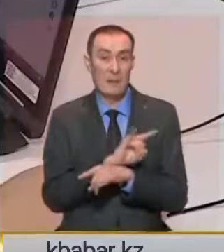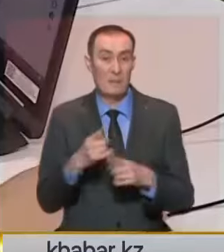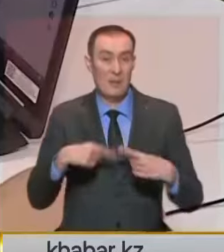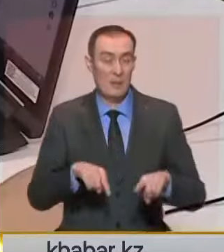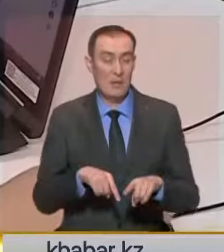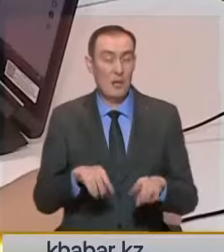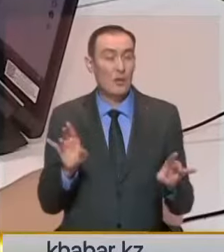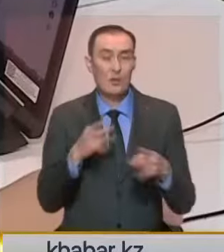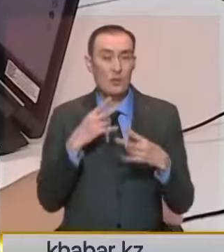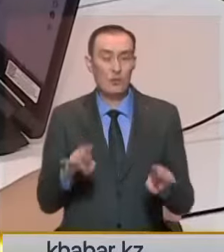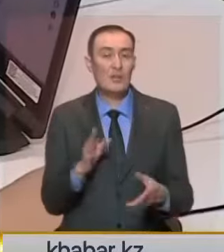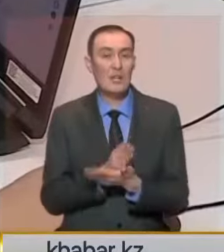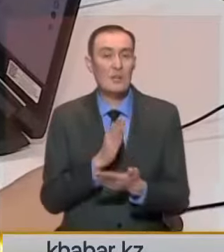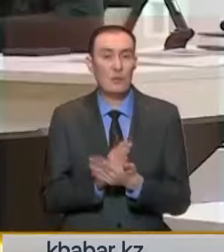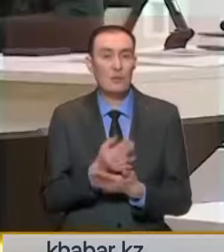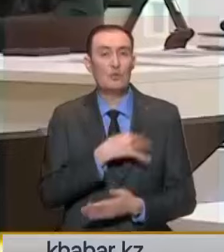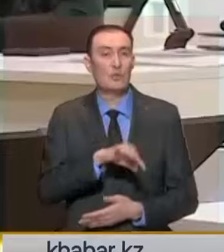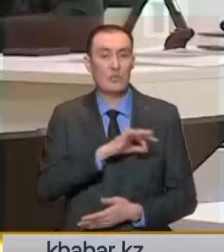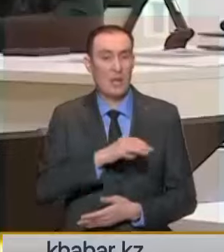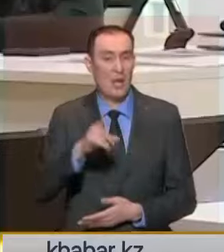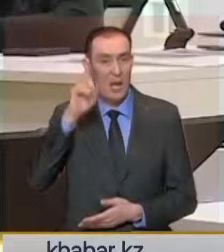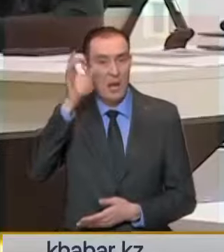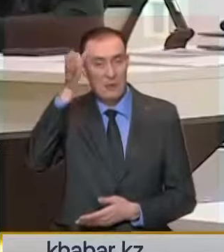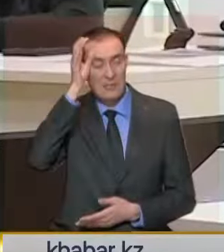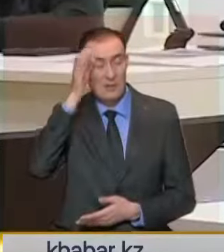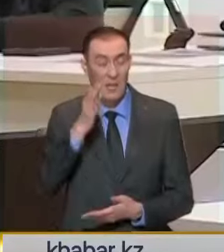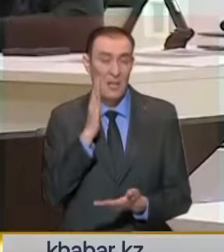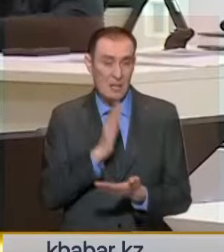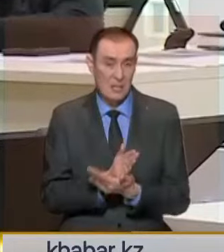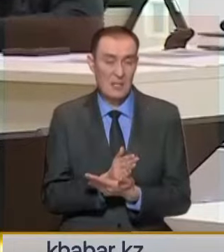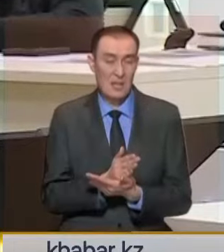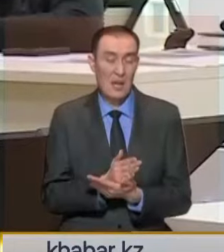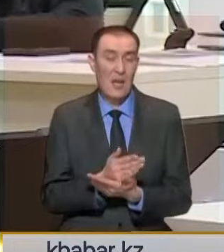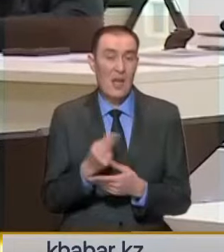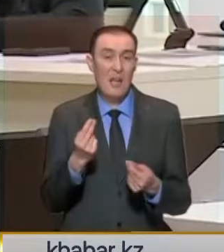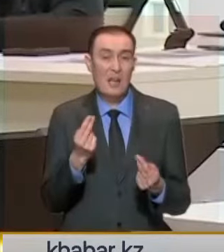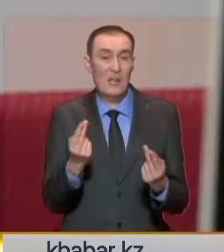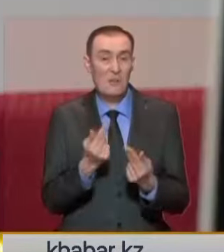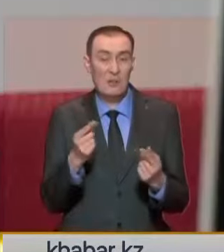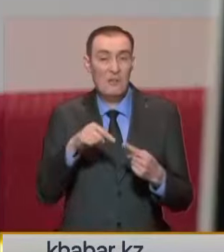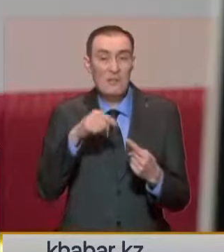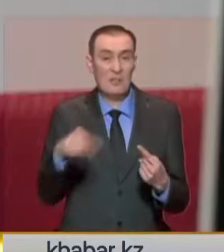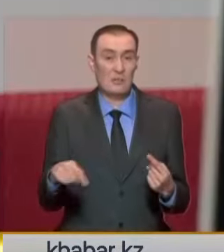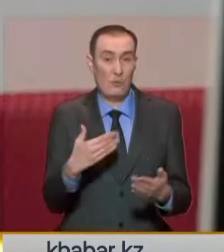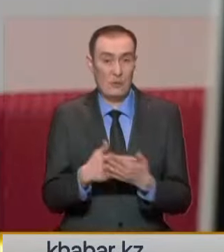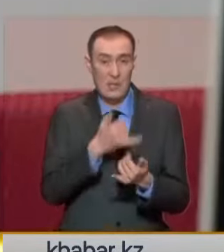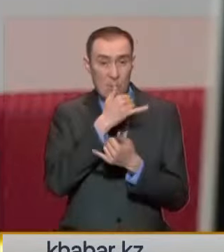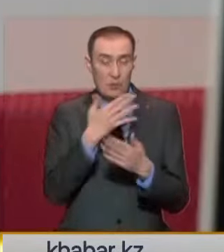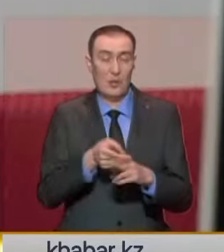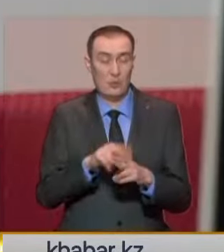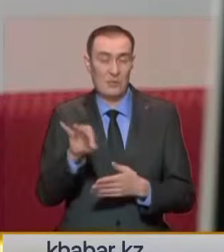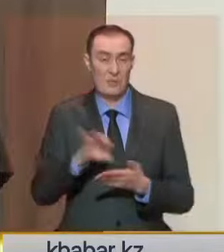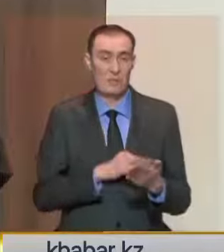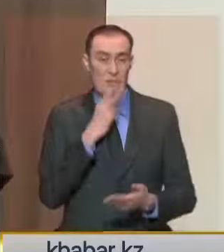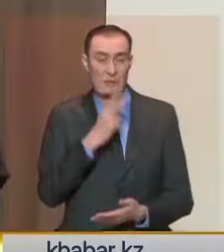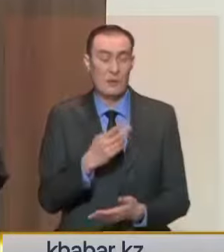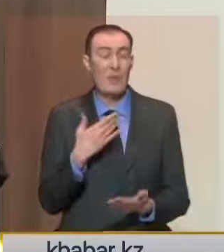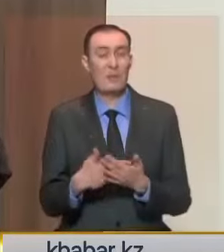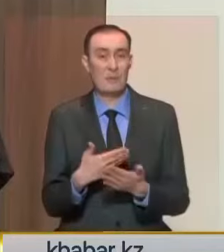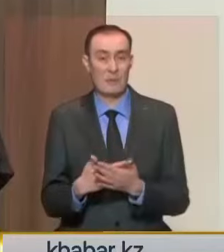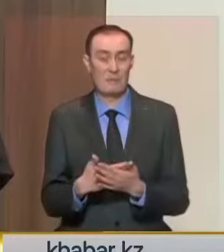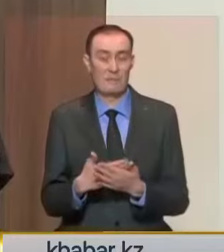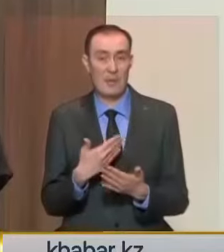не обязательно иметь юридическое образование. Есть определенные экономические несостыковки, которые видны сразу. Говорить